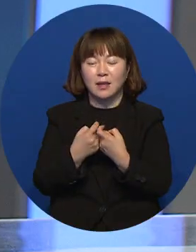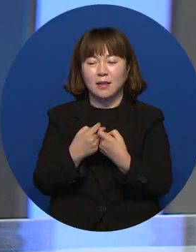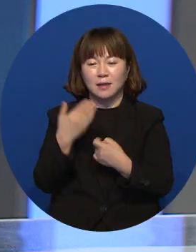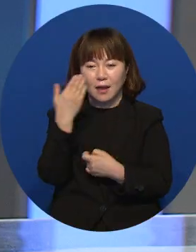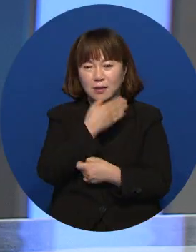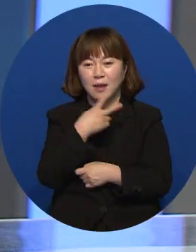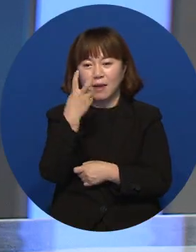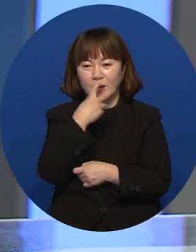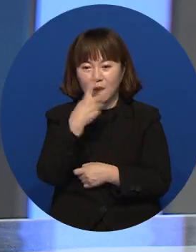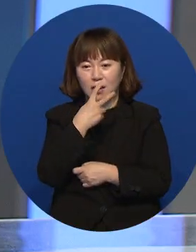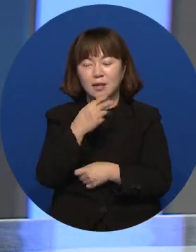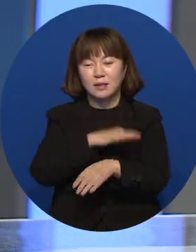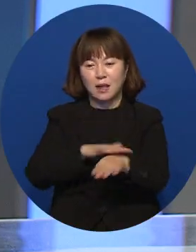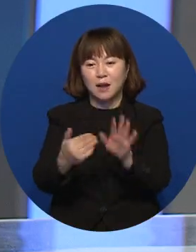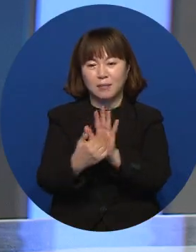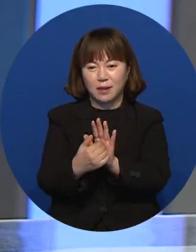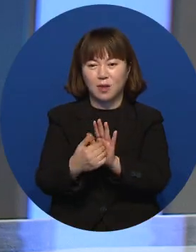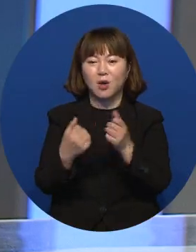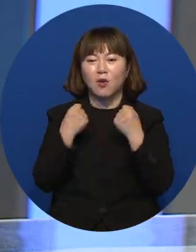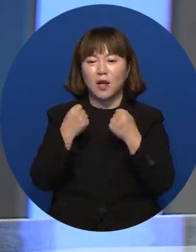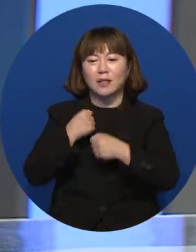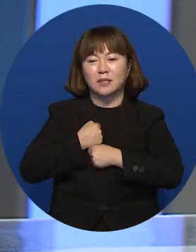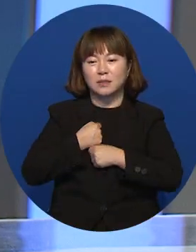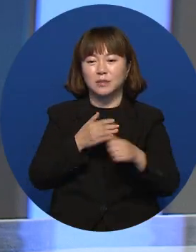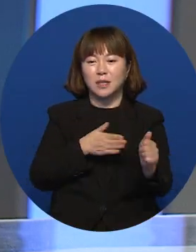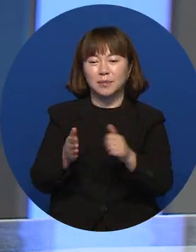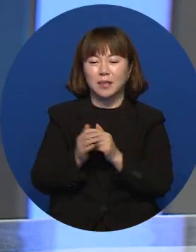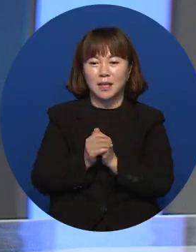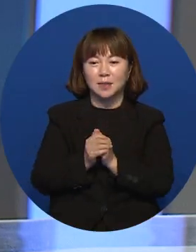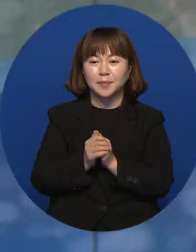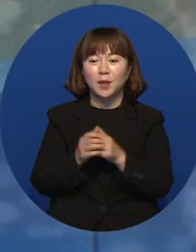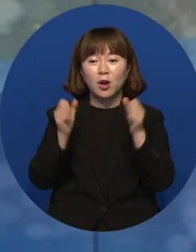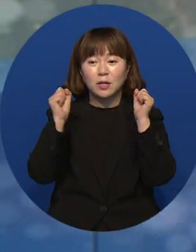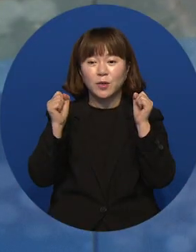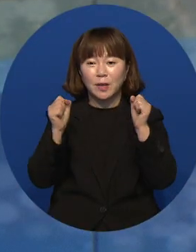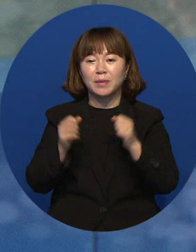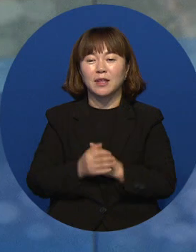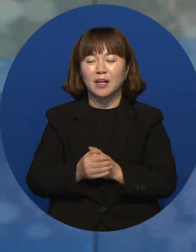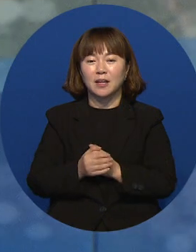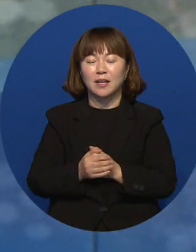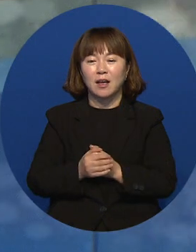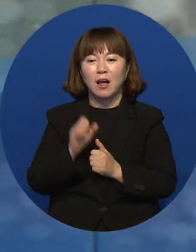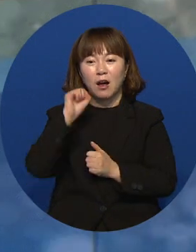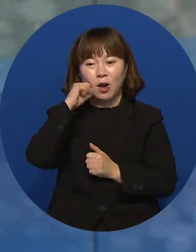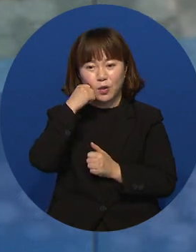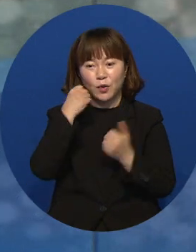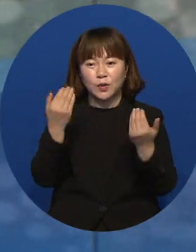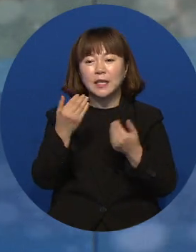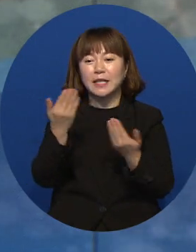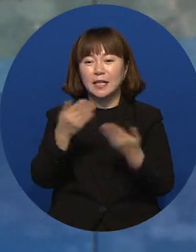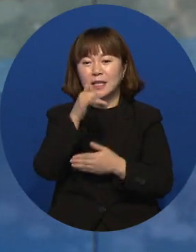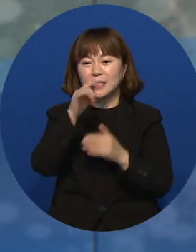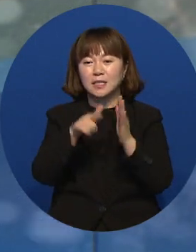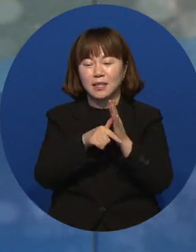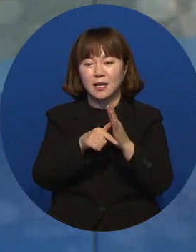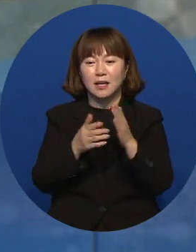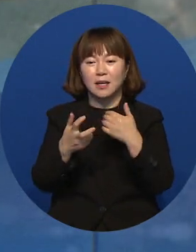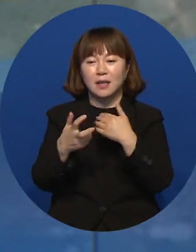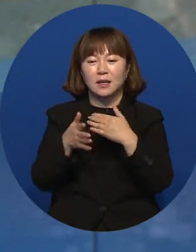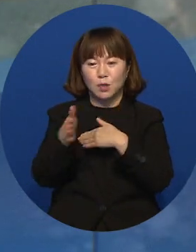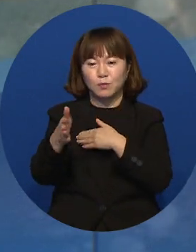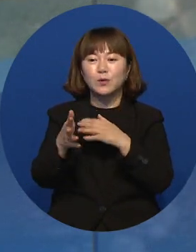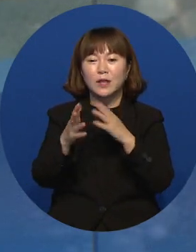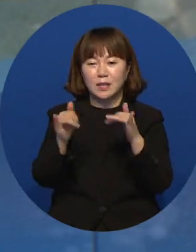건강을 지키시길 바랍니다 예 감사함다 예 더욱더 응원 하구요 4 그것은 어려운 일이 있을 때는 전문가의 있다 이 거래를 해 주시길